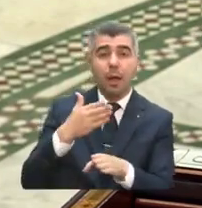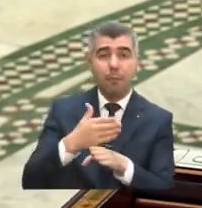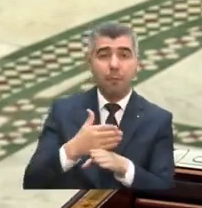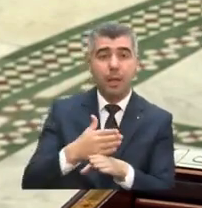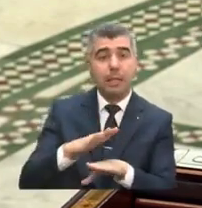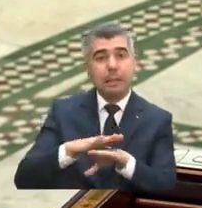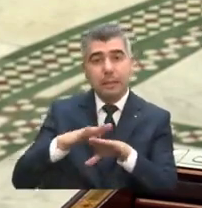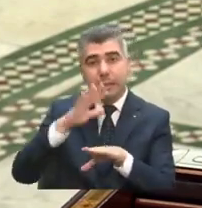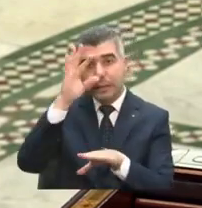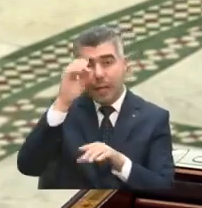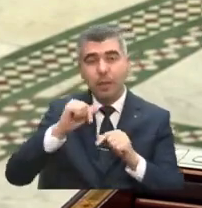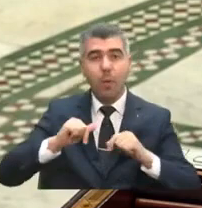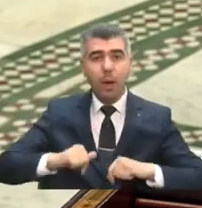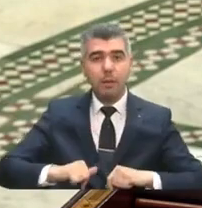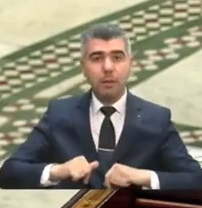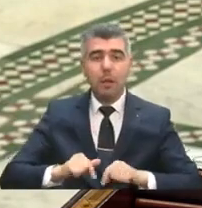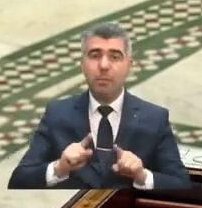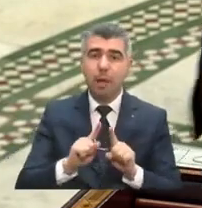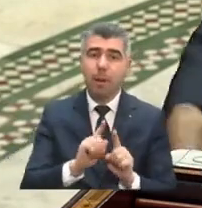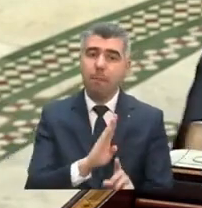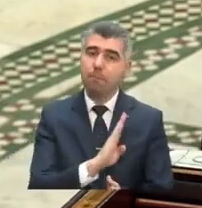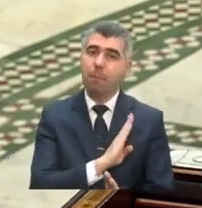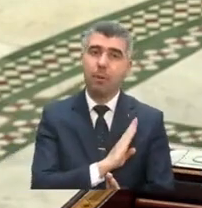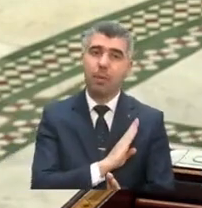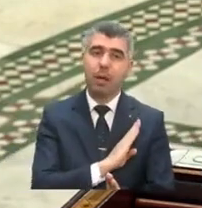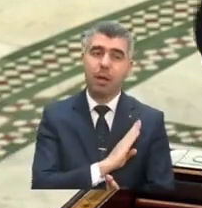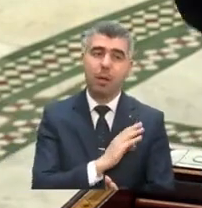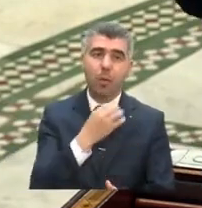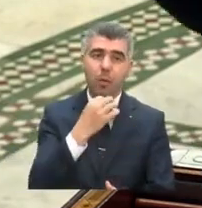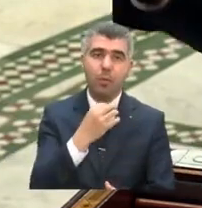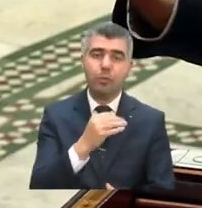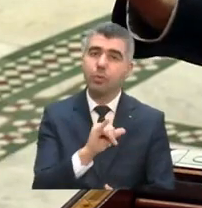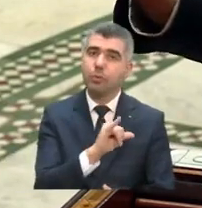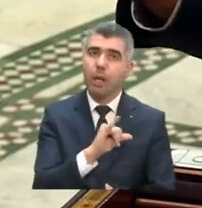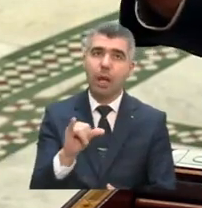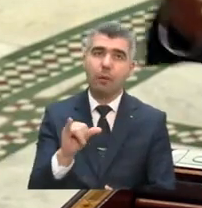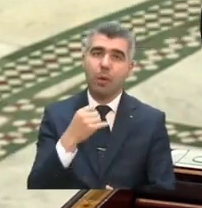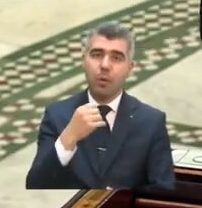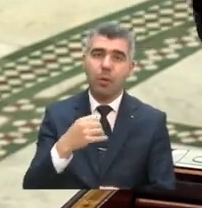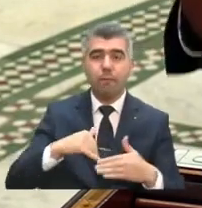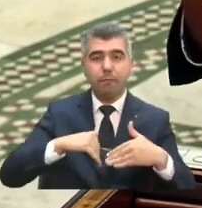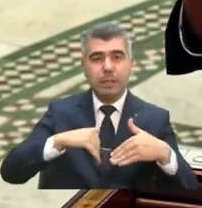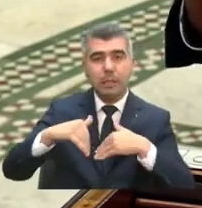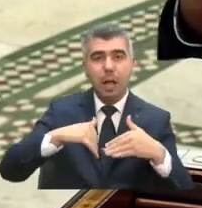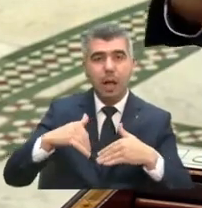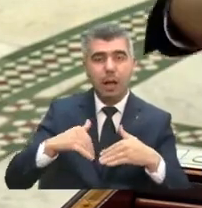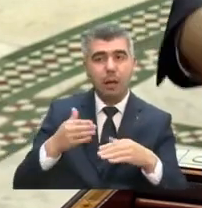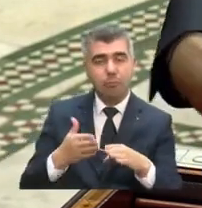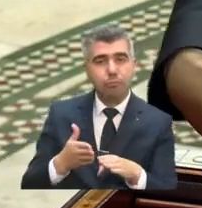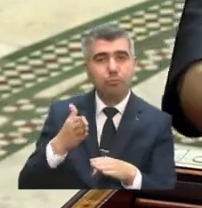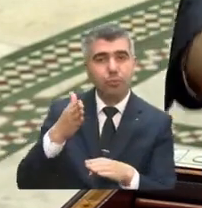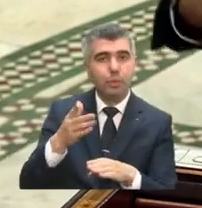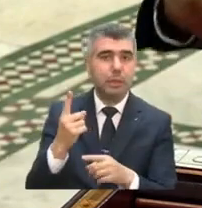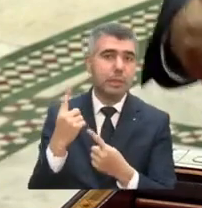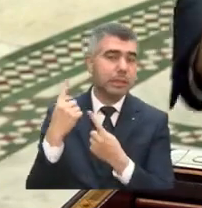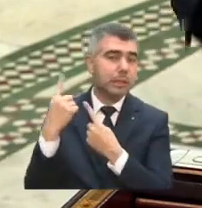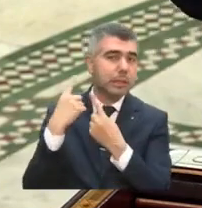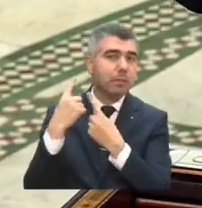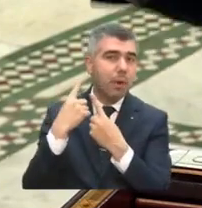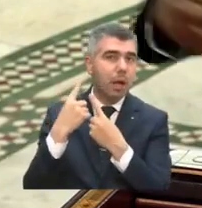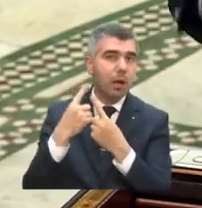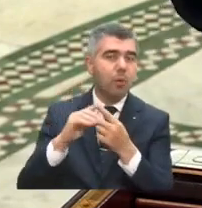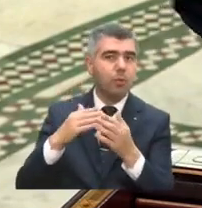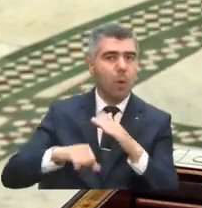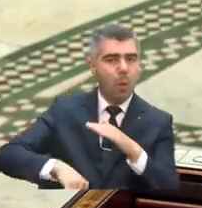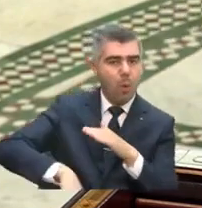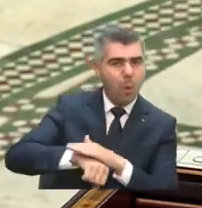سياسي أو وزير أنا أب، وما يمكنليش نكون غادي في الزنقة، ماشي غير في المهرجان، ماشي غير في المهرجان، ما يمكنوش غادي في الزنقة، في